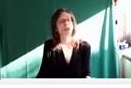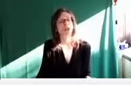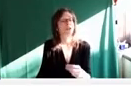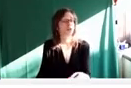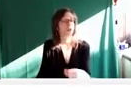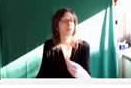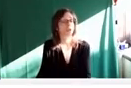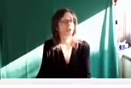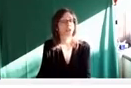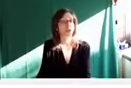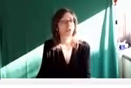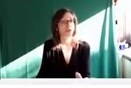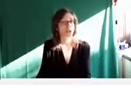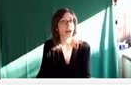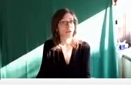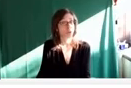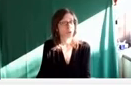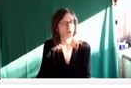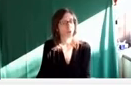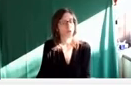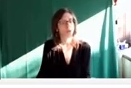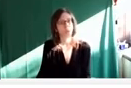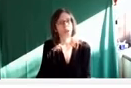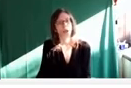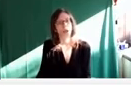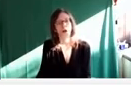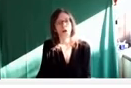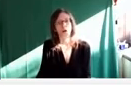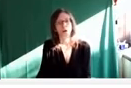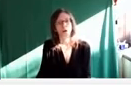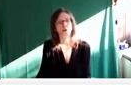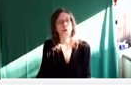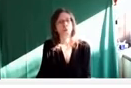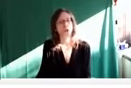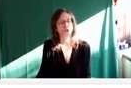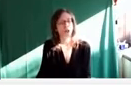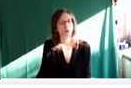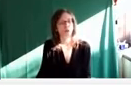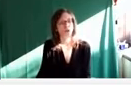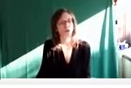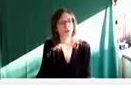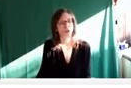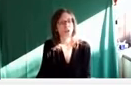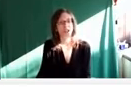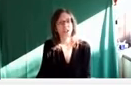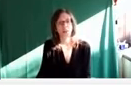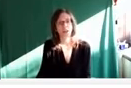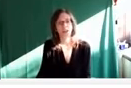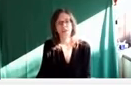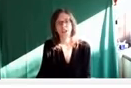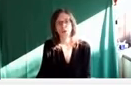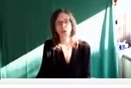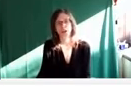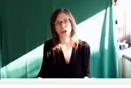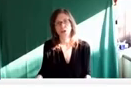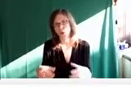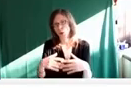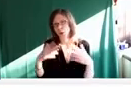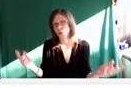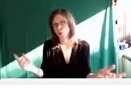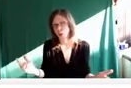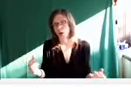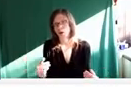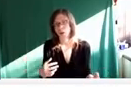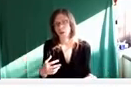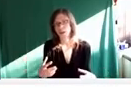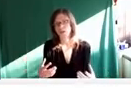Et peut-être qu'éventuellement, les organismes subventionnaires vont l'imposer. Nous, à l'UdeM, on utilise un outil qui s'appelle, qui vient de Portage, qui est un